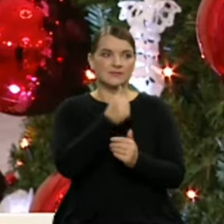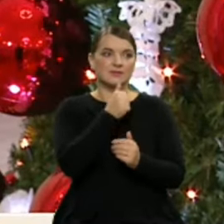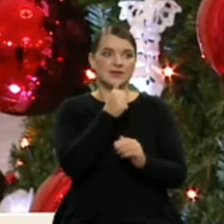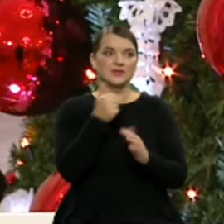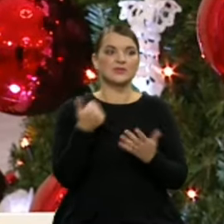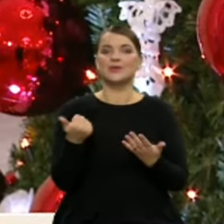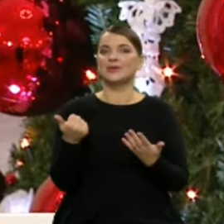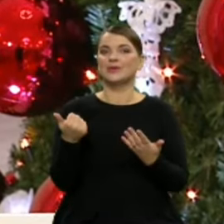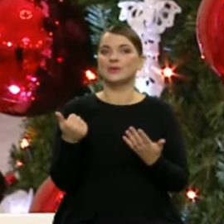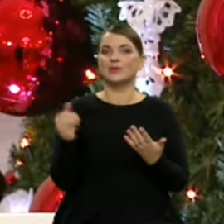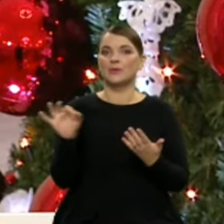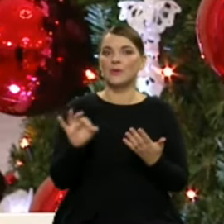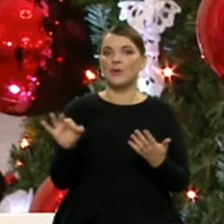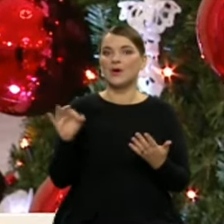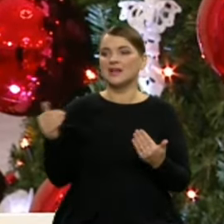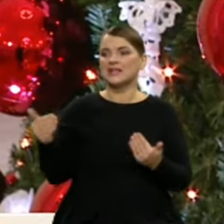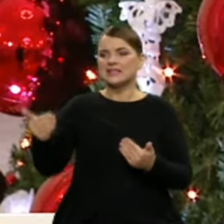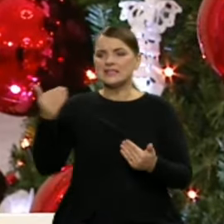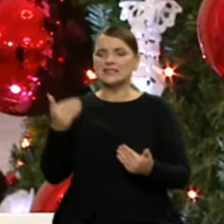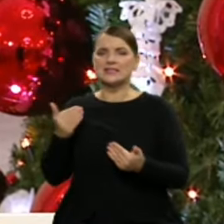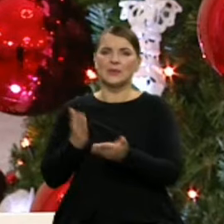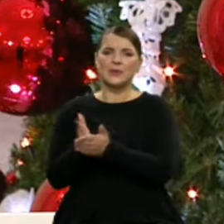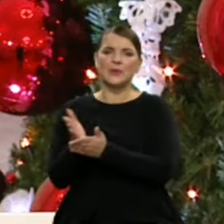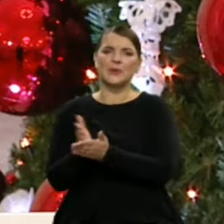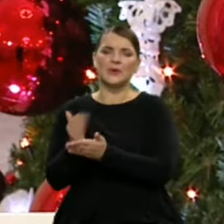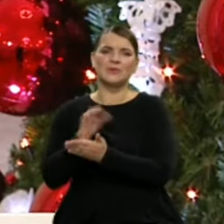ankstyvosios sudėtingos patirties